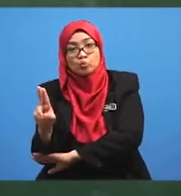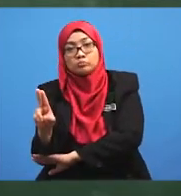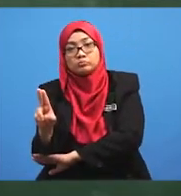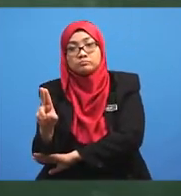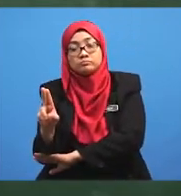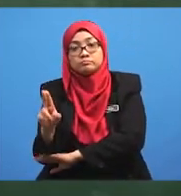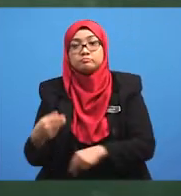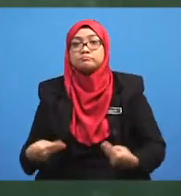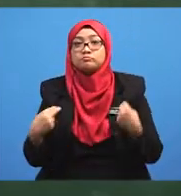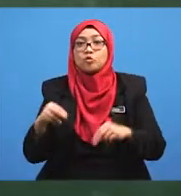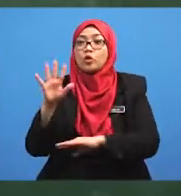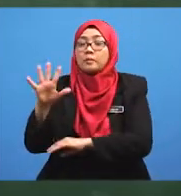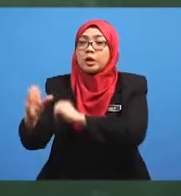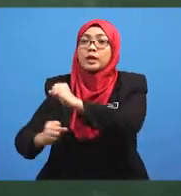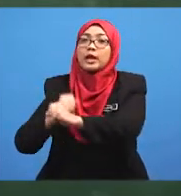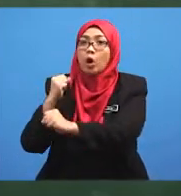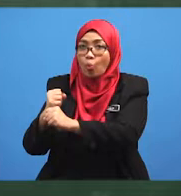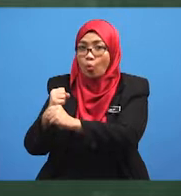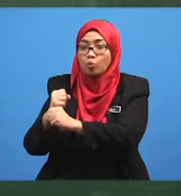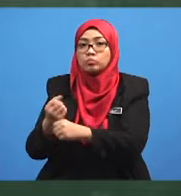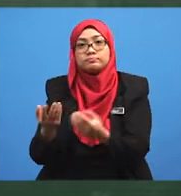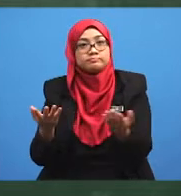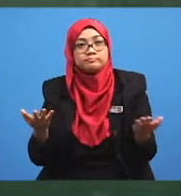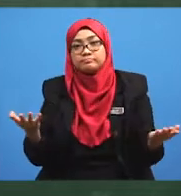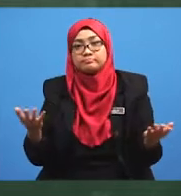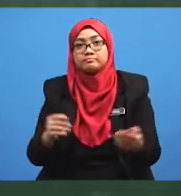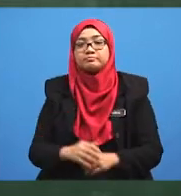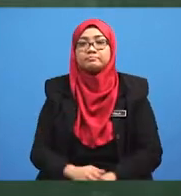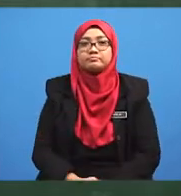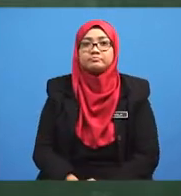separuh hayatnya 5 tahun.